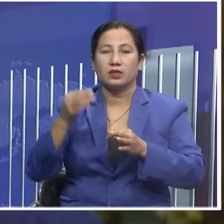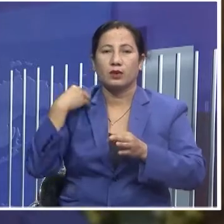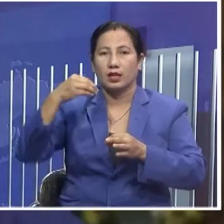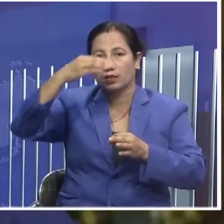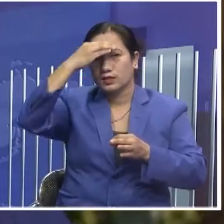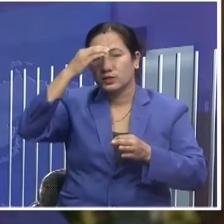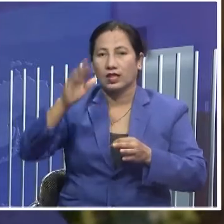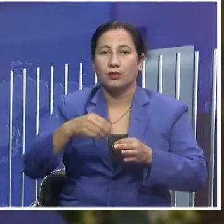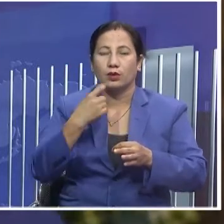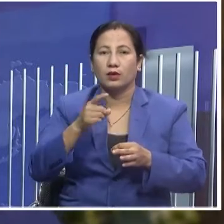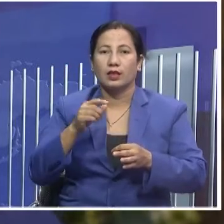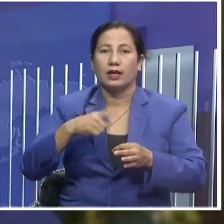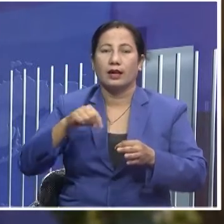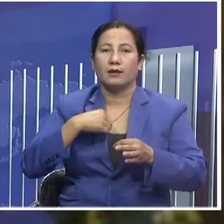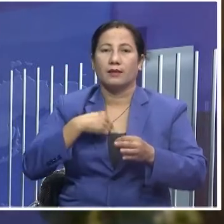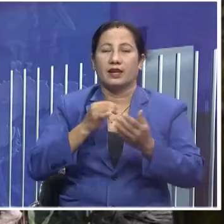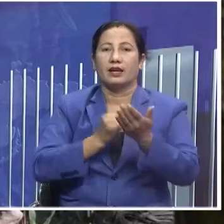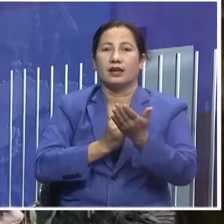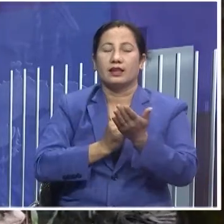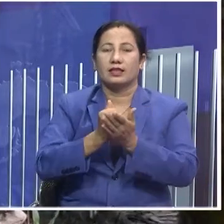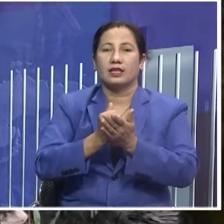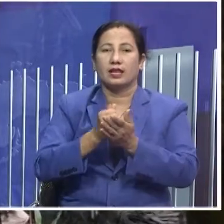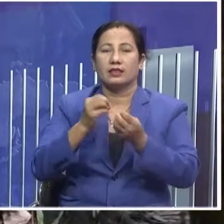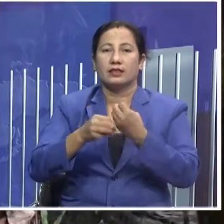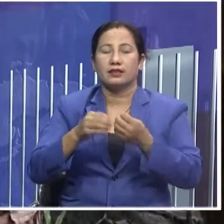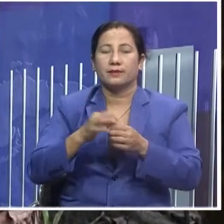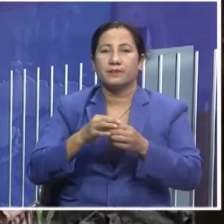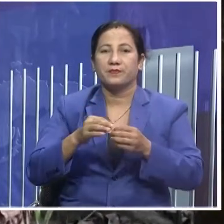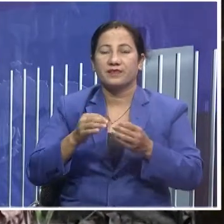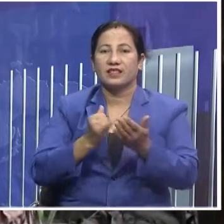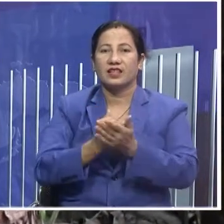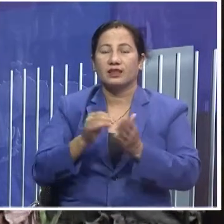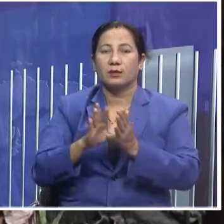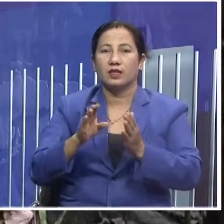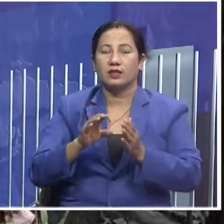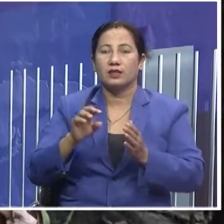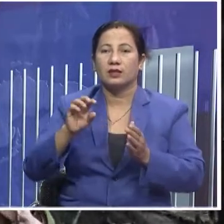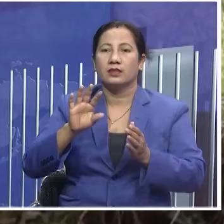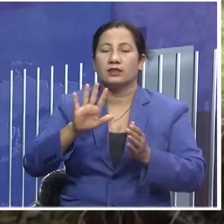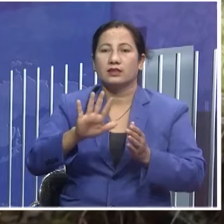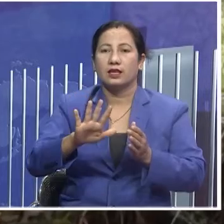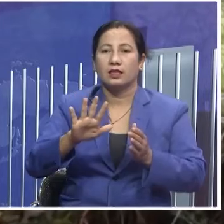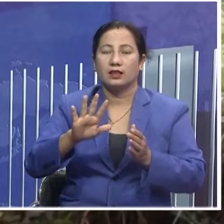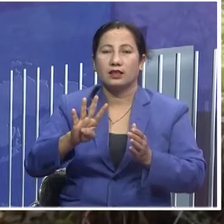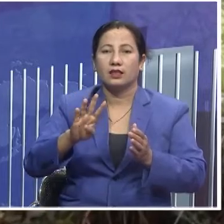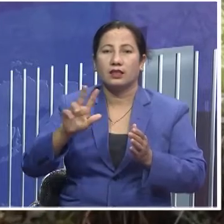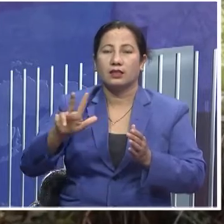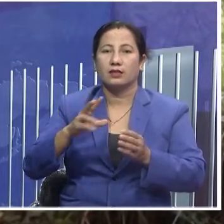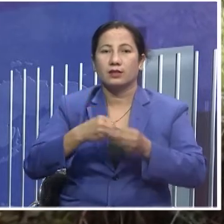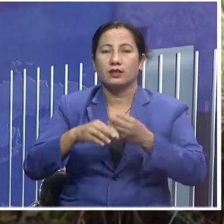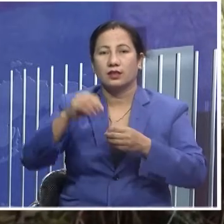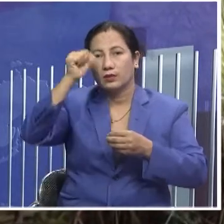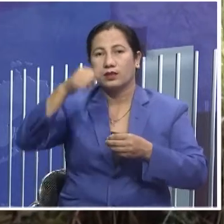उत्पन्न हुने हो भने हाम्रा यहाँका केरा किसान विस्थापित हुन्छन्। खेतबाटै प्रति दर्जन 48 रुपियाँसम्ममा केरा बिक्री गर्दै आएका किसानहरू